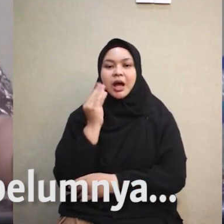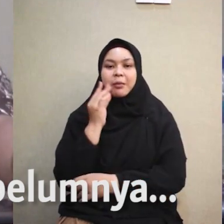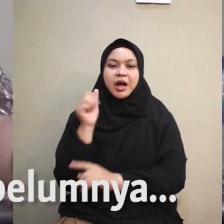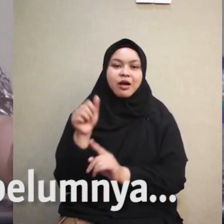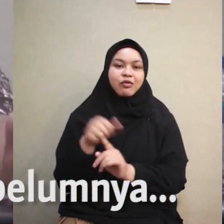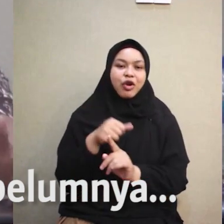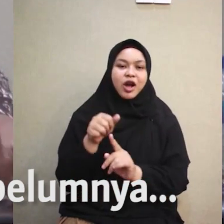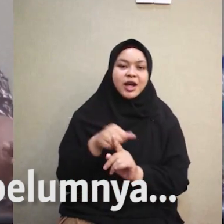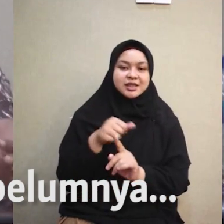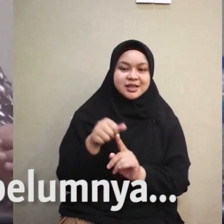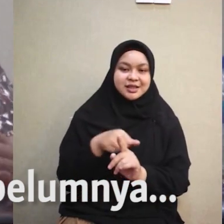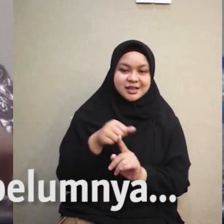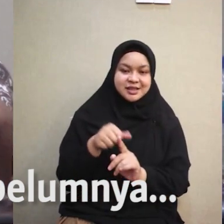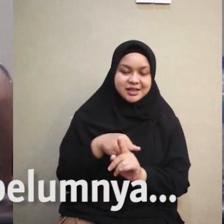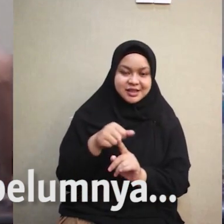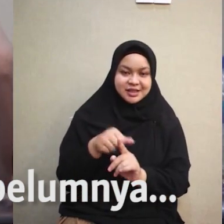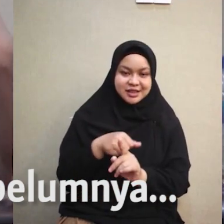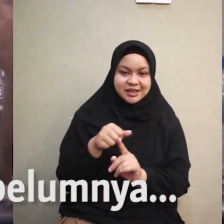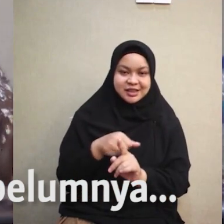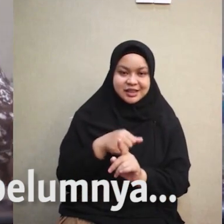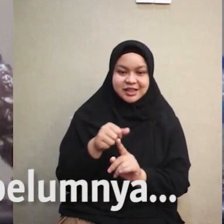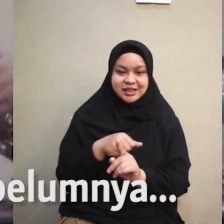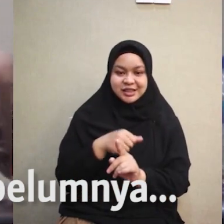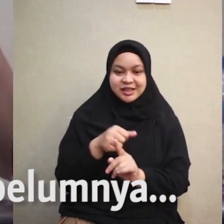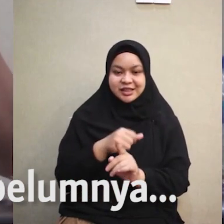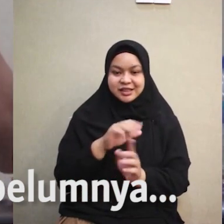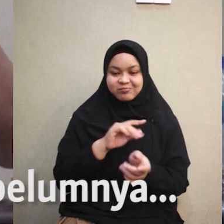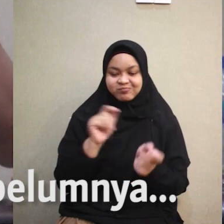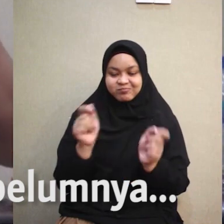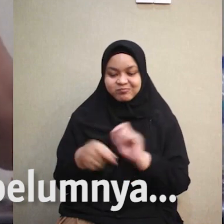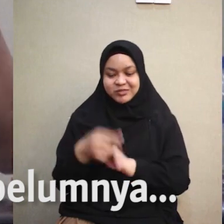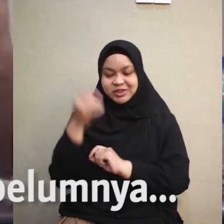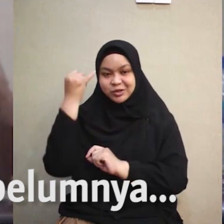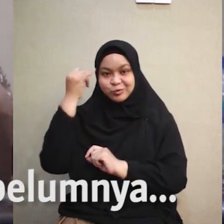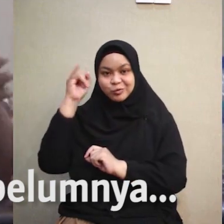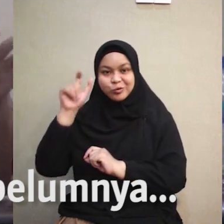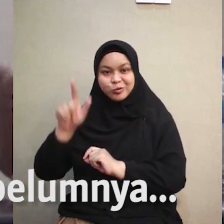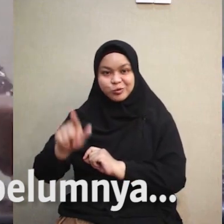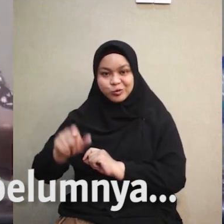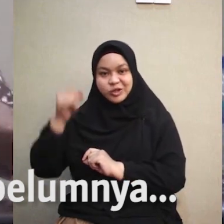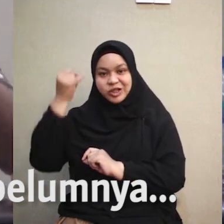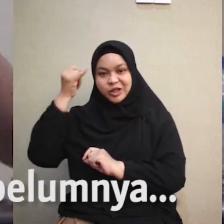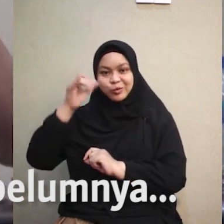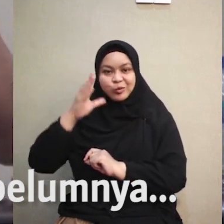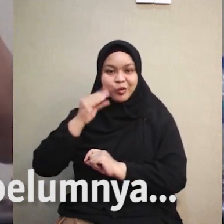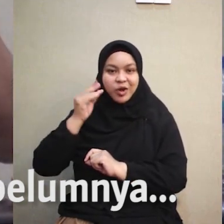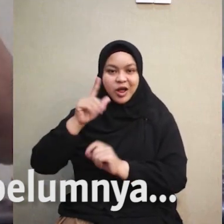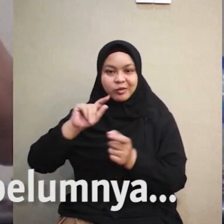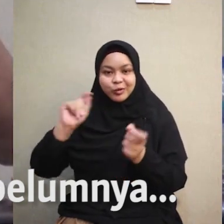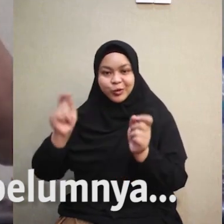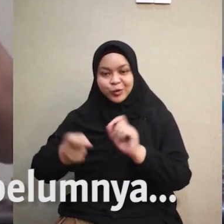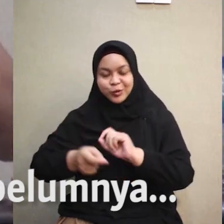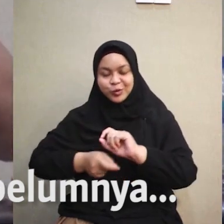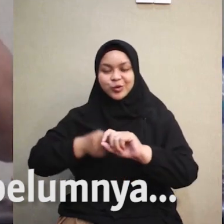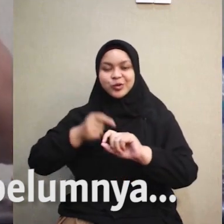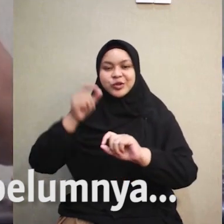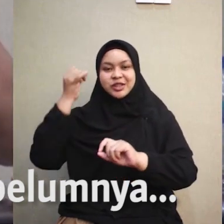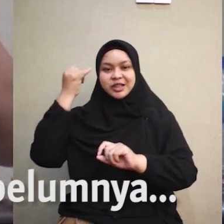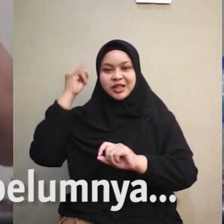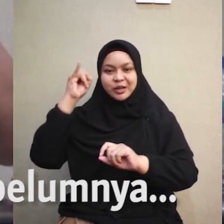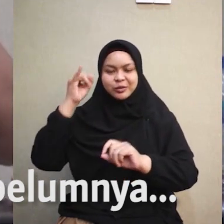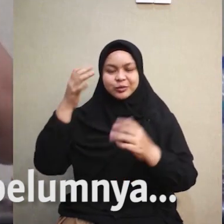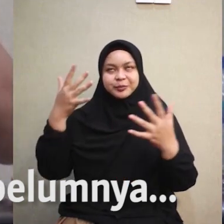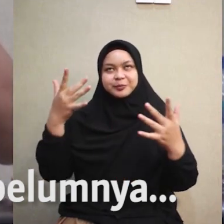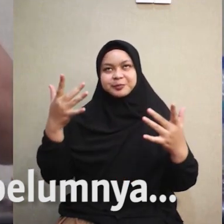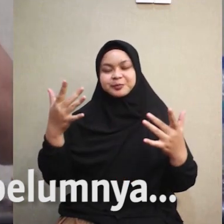advokasi yang kemudian di ilmu kan tadi baik Ilmu kan tapi pengalaman itu di apa ya di